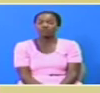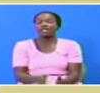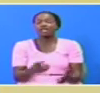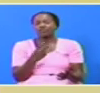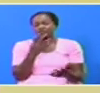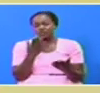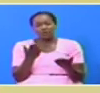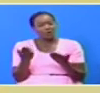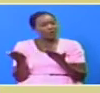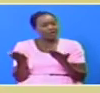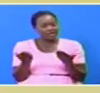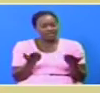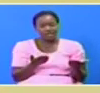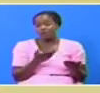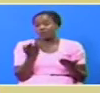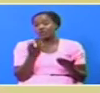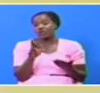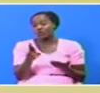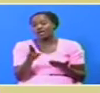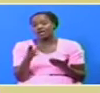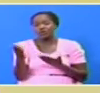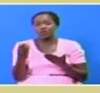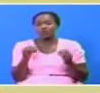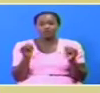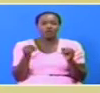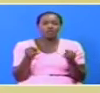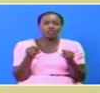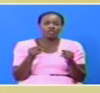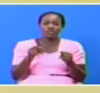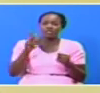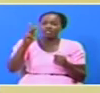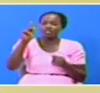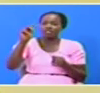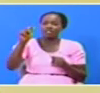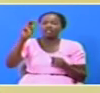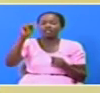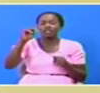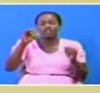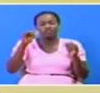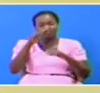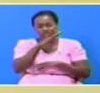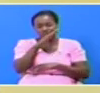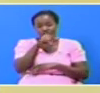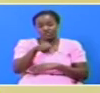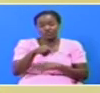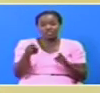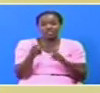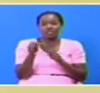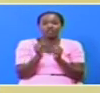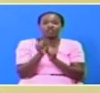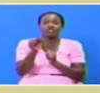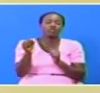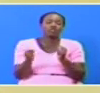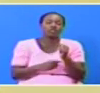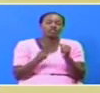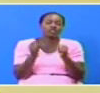Mtazamaji popote ulipo, hujambo, karibu kwenye taarifa za Mbiu ya KTN alasiri hii, ikiwa ni tarehe 15 mwezi wa